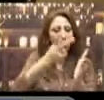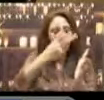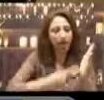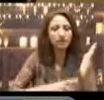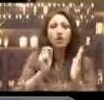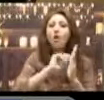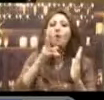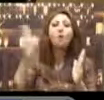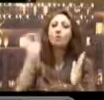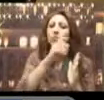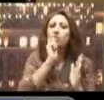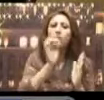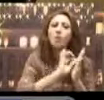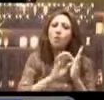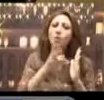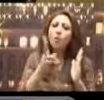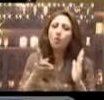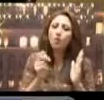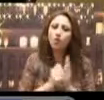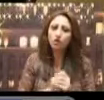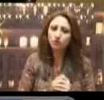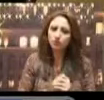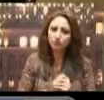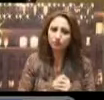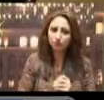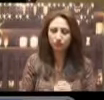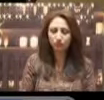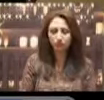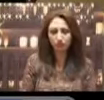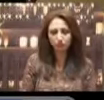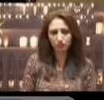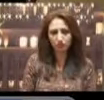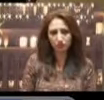بقى؟ بتكتب فيه ايه؟ بكتب فيه ان يعني